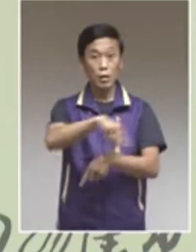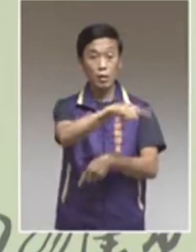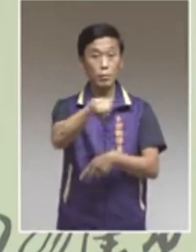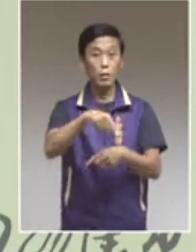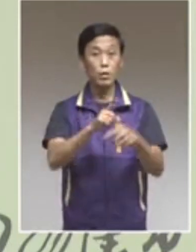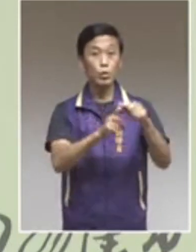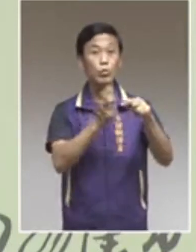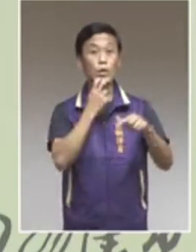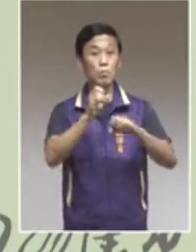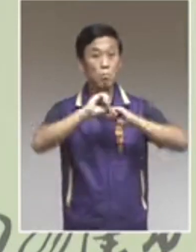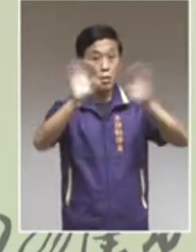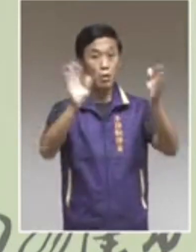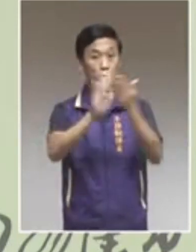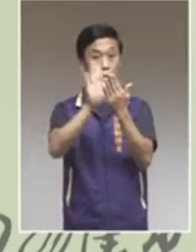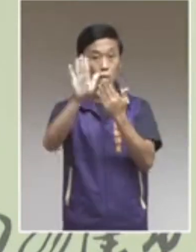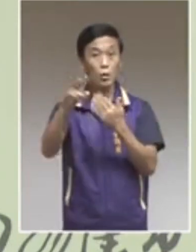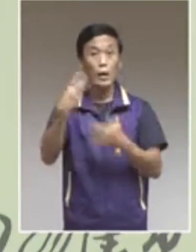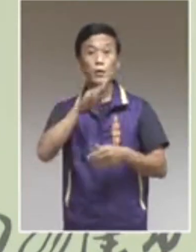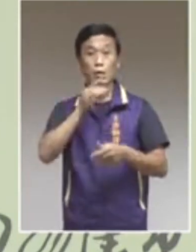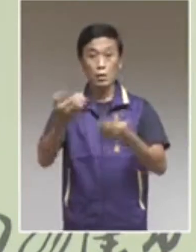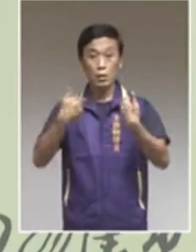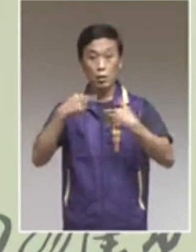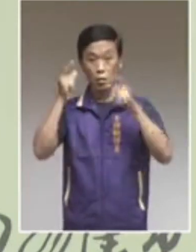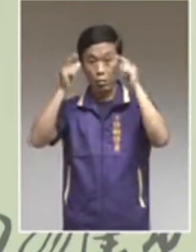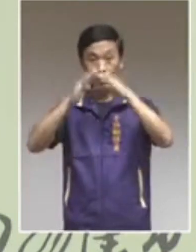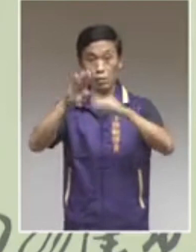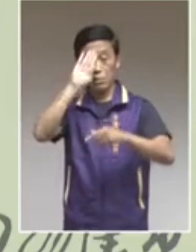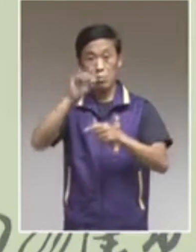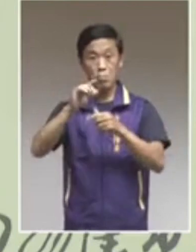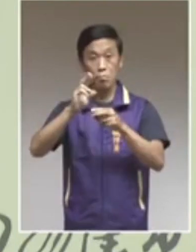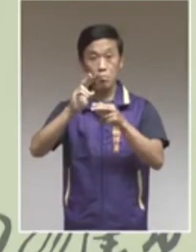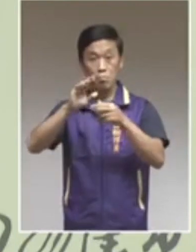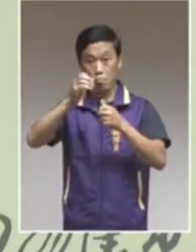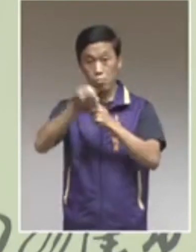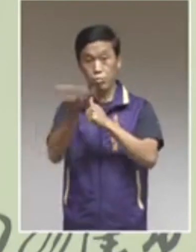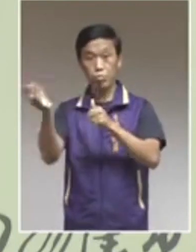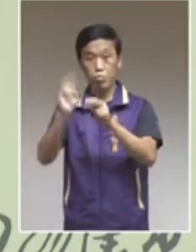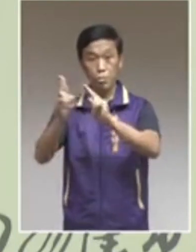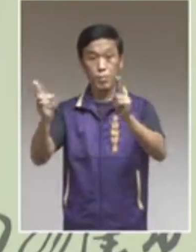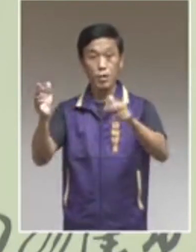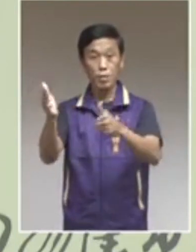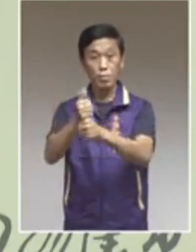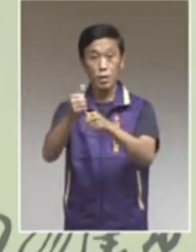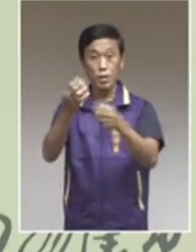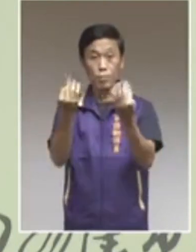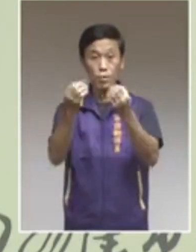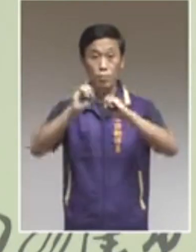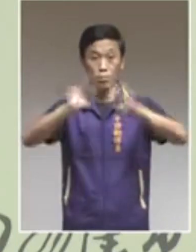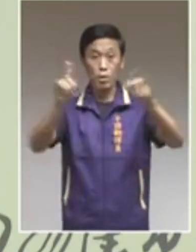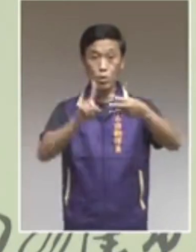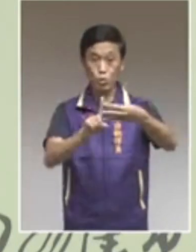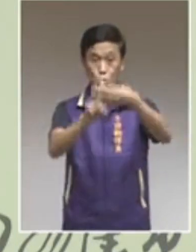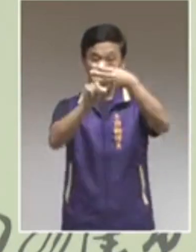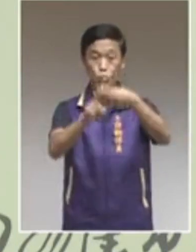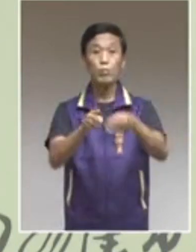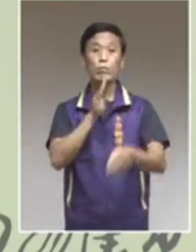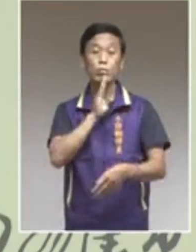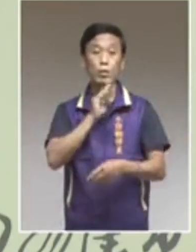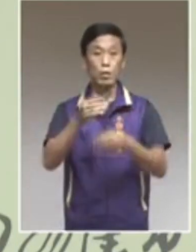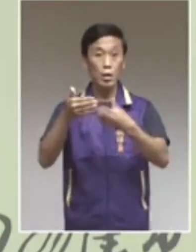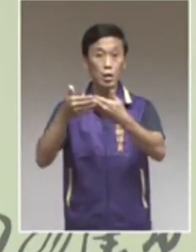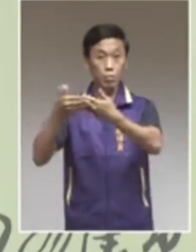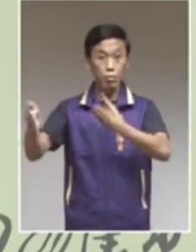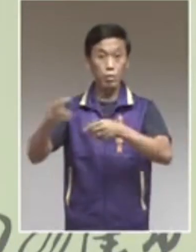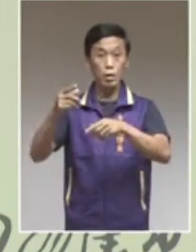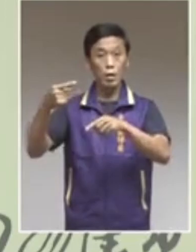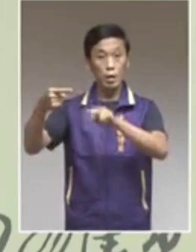在中央公布之后，还是要以我们高雄市疫情指挥中心公布的这个数字为准，那居隔期间应